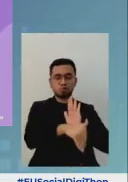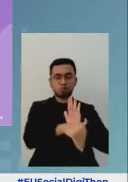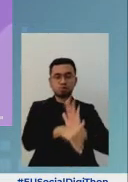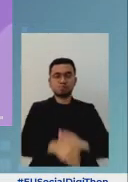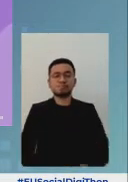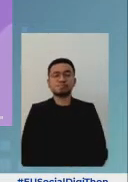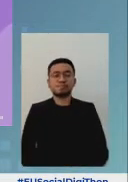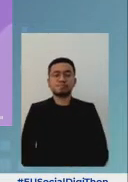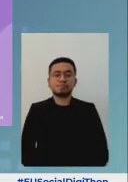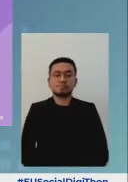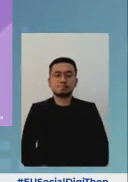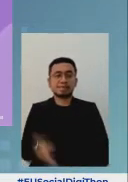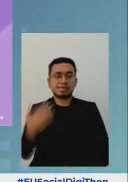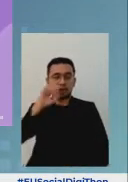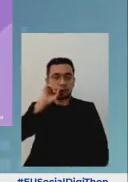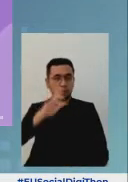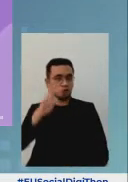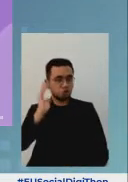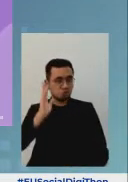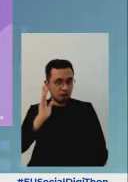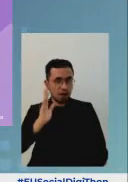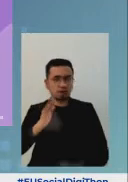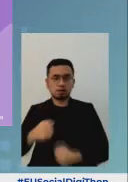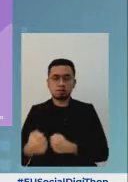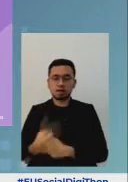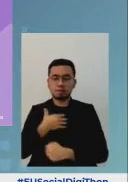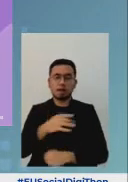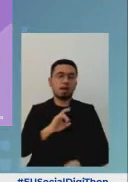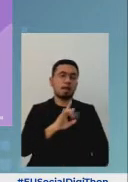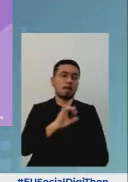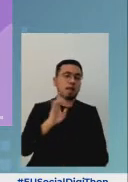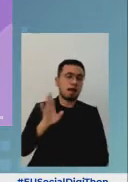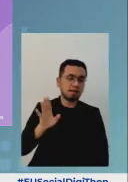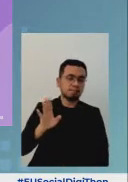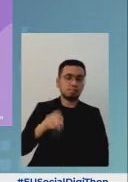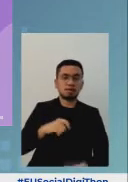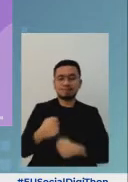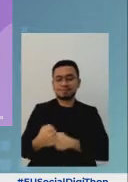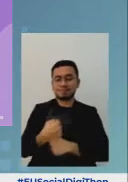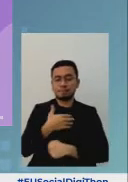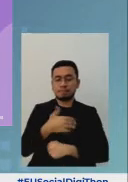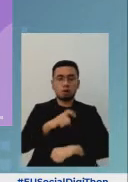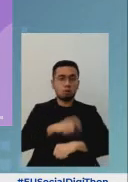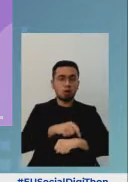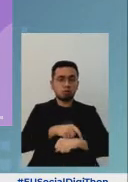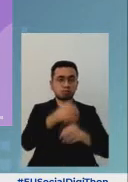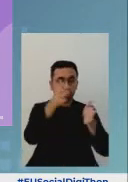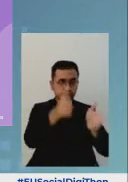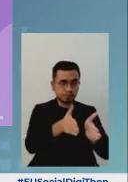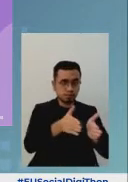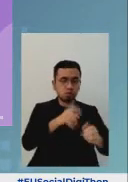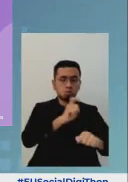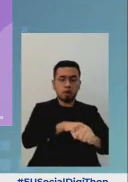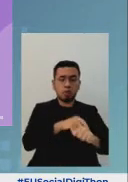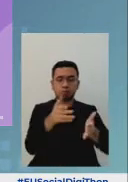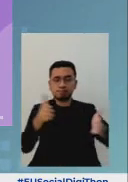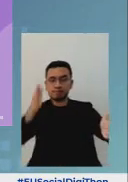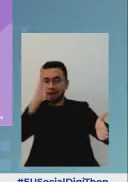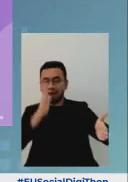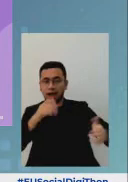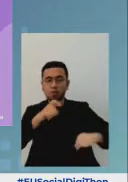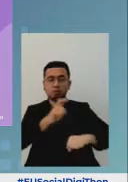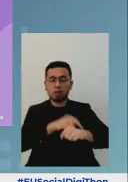oleh Bu Diana ya, dampaknya tuh bisa beragam. Bisa jangka pendek ya, atau jangka menengah, misalnya pada